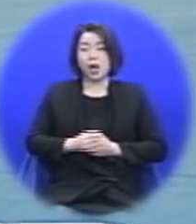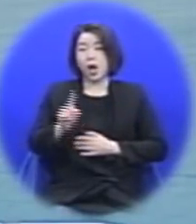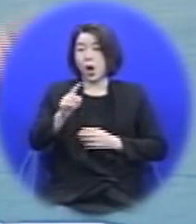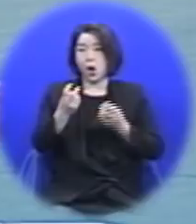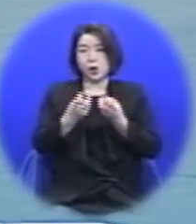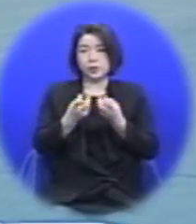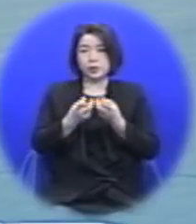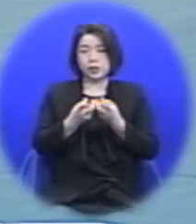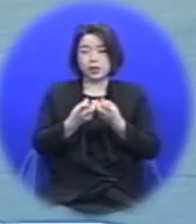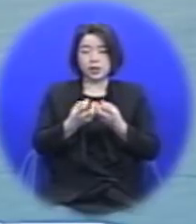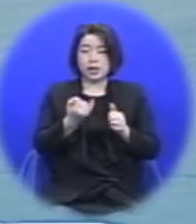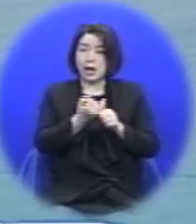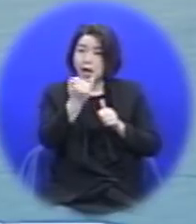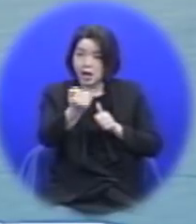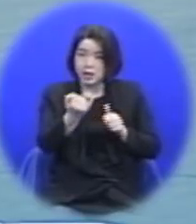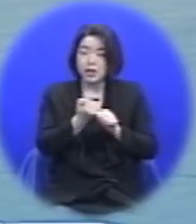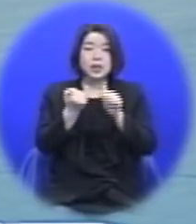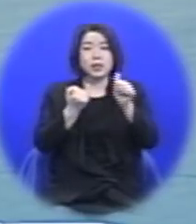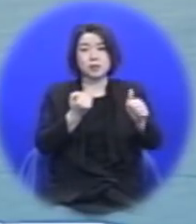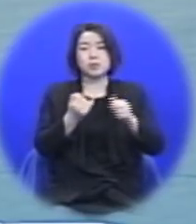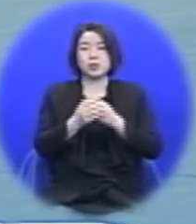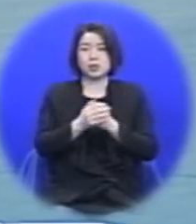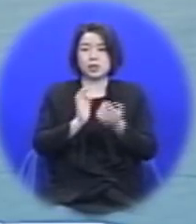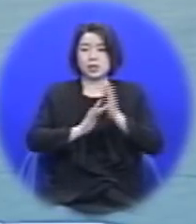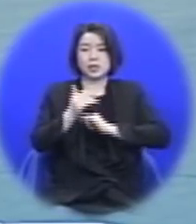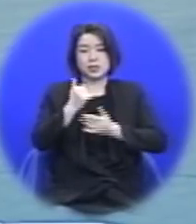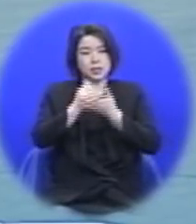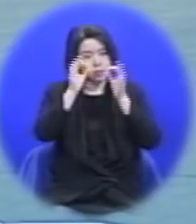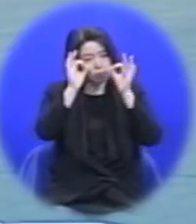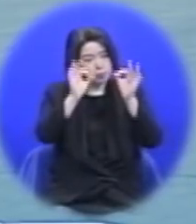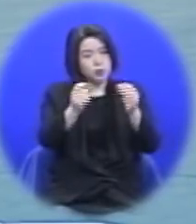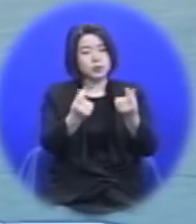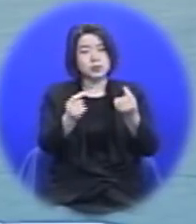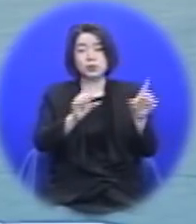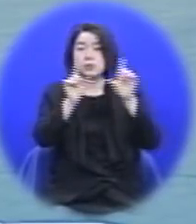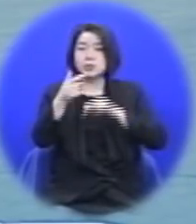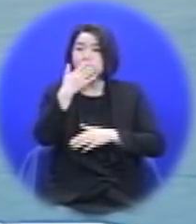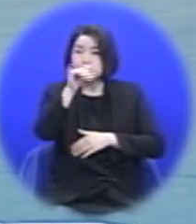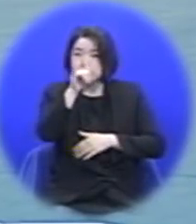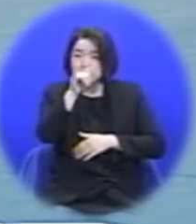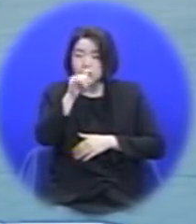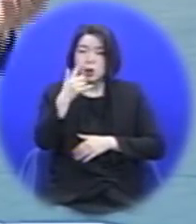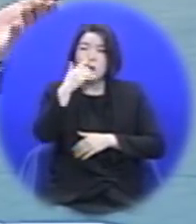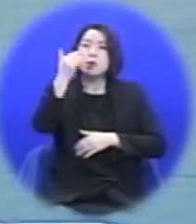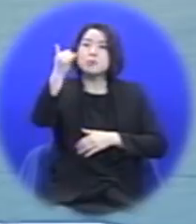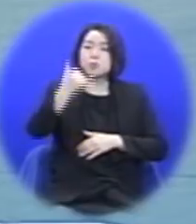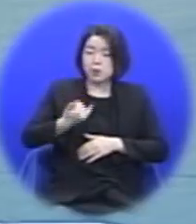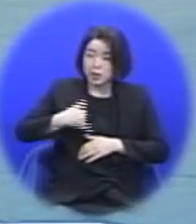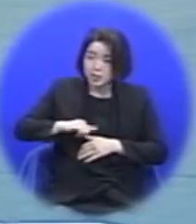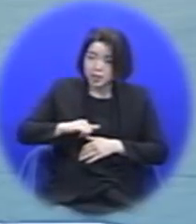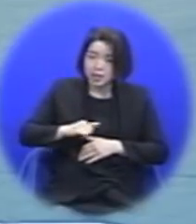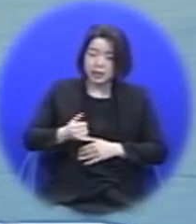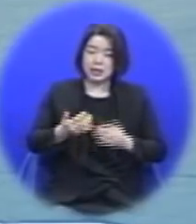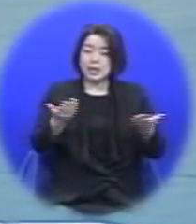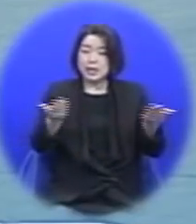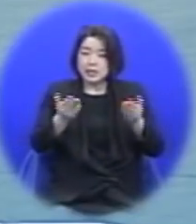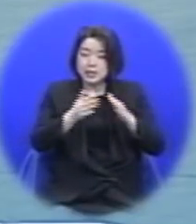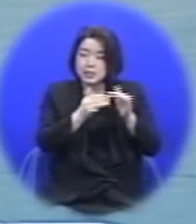어떻게 아내에게, 남편에게 예수님 보듯이 그렇게 살 수 있겠어요? 부모에게, 자녀에게, 직장 동료에게,